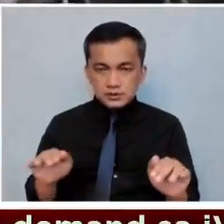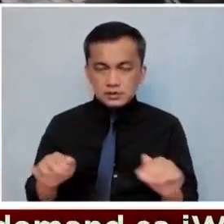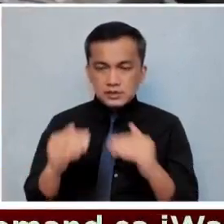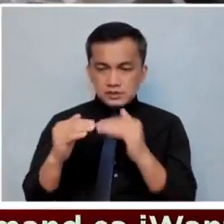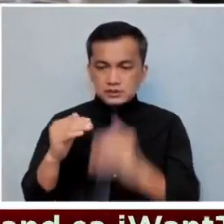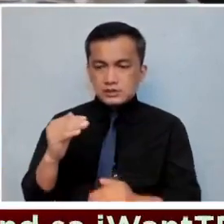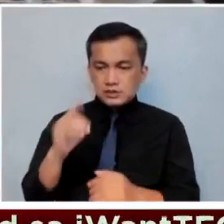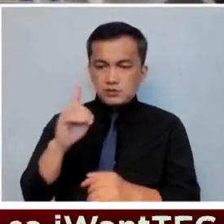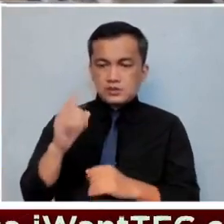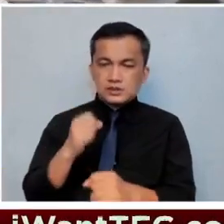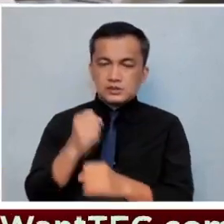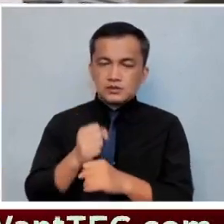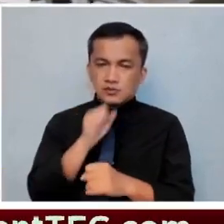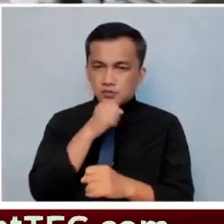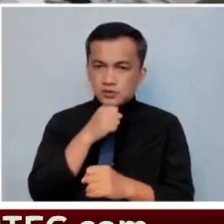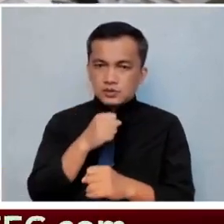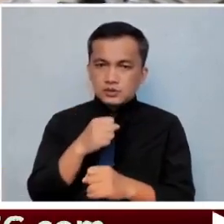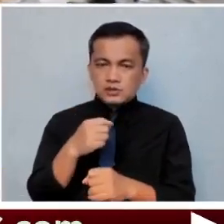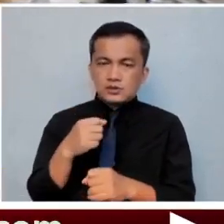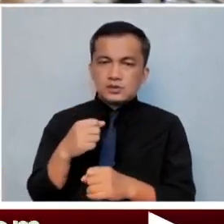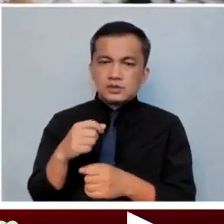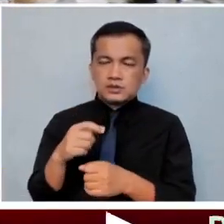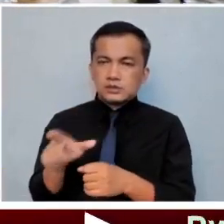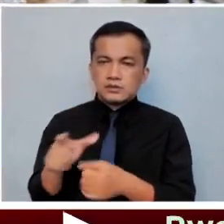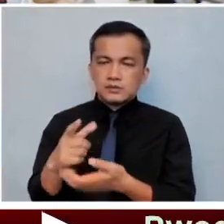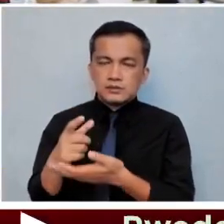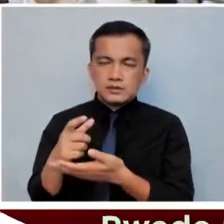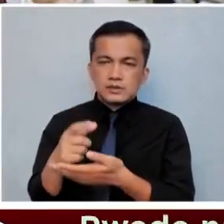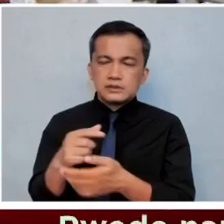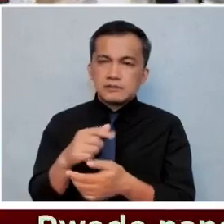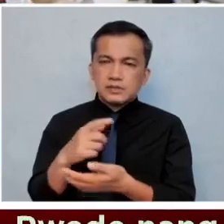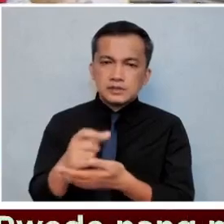are unvaccinated in the country. Meron din pong